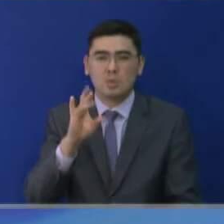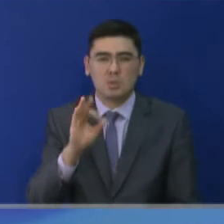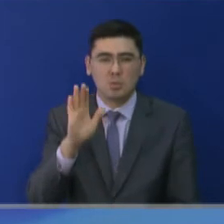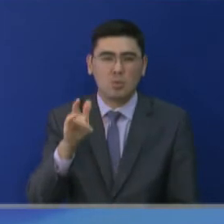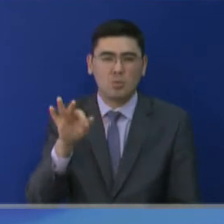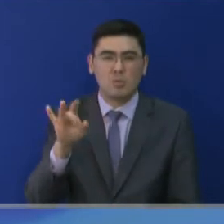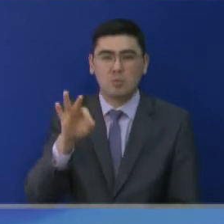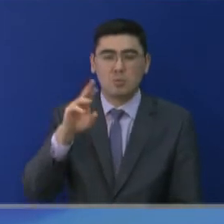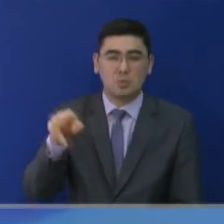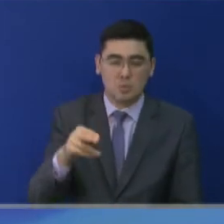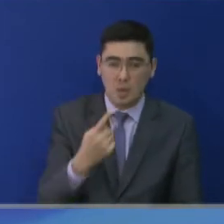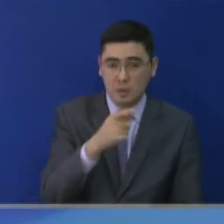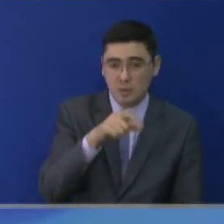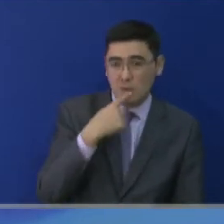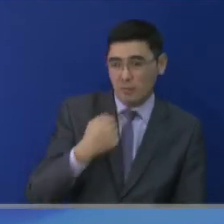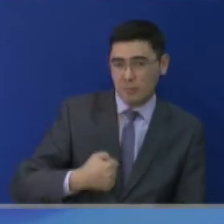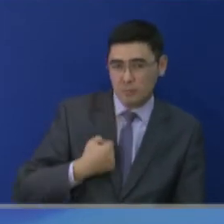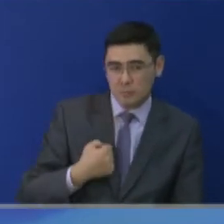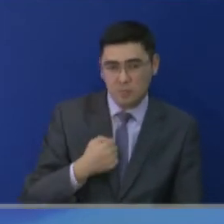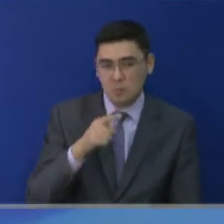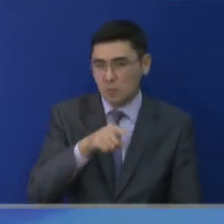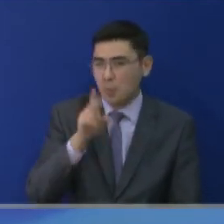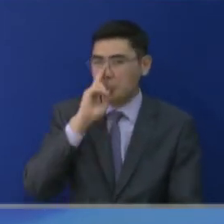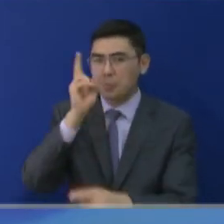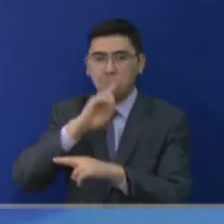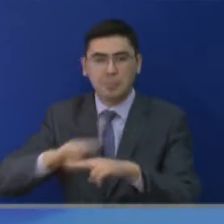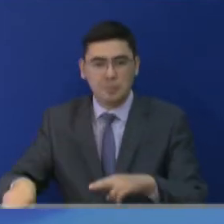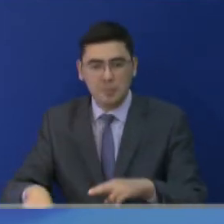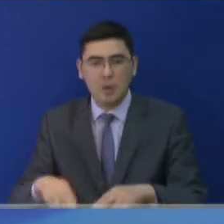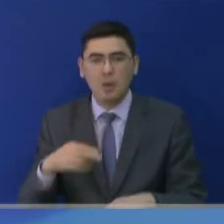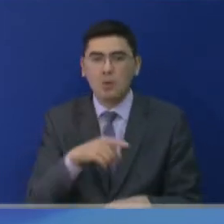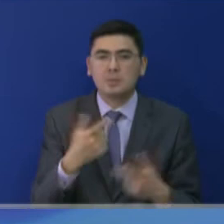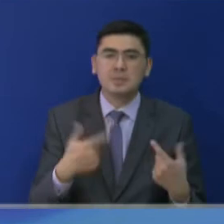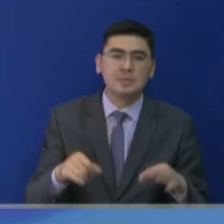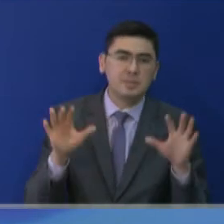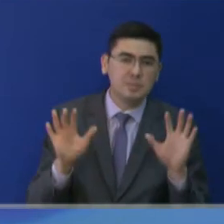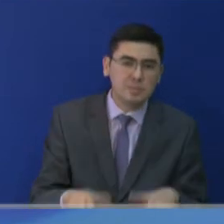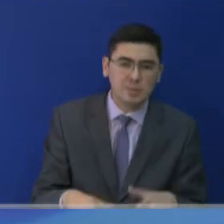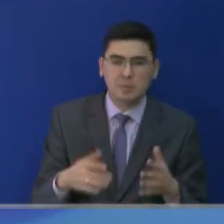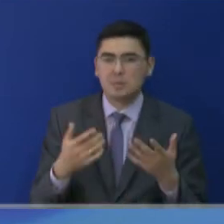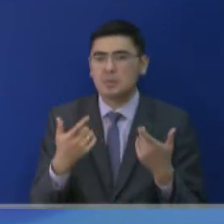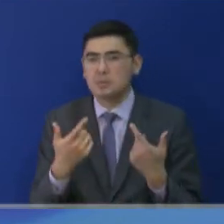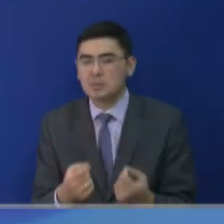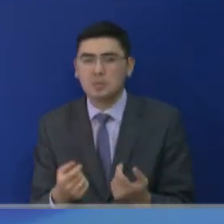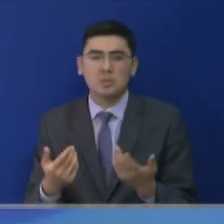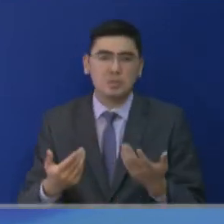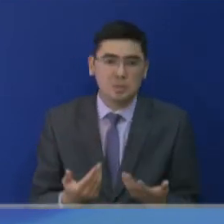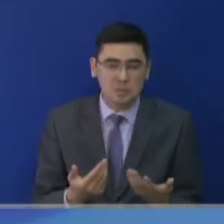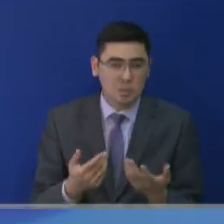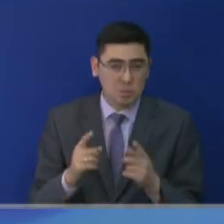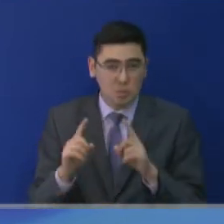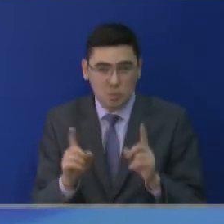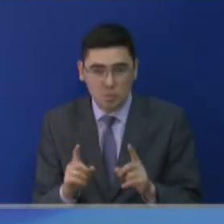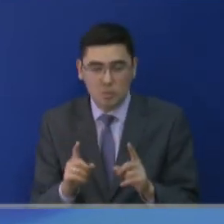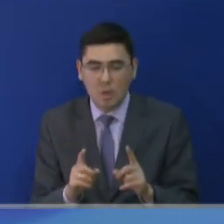қазақ жауынгері Садықбек Тұрмановтың сүйегі табылды. Оның аты жөні туған жылы мен мекен жайы жазылған медальоны бар. Бүгінде